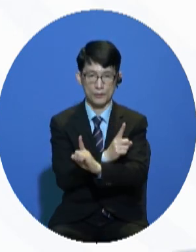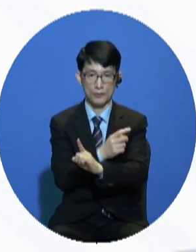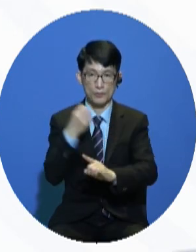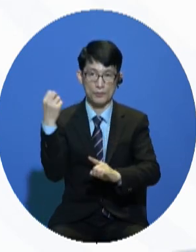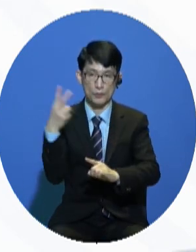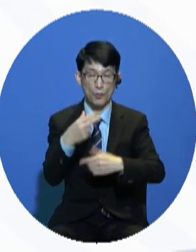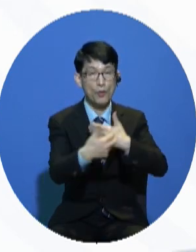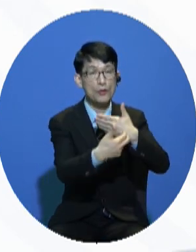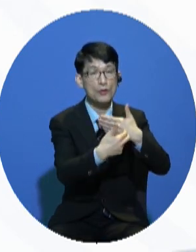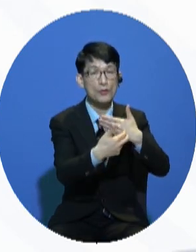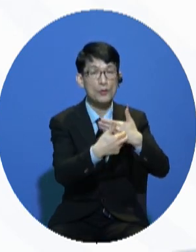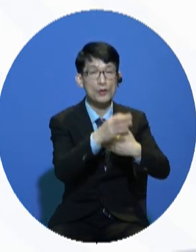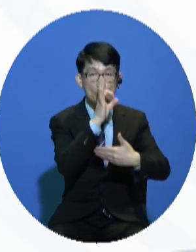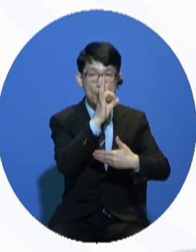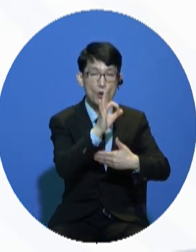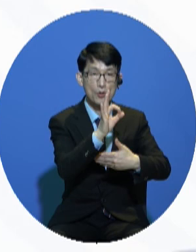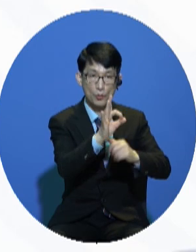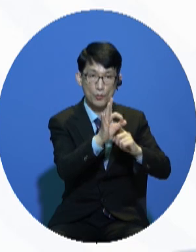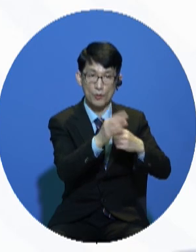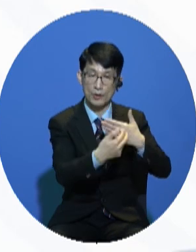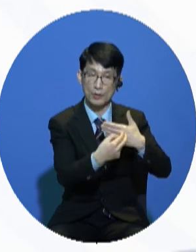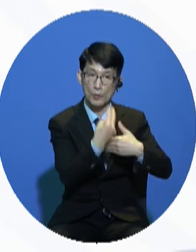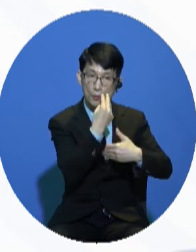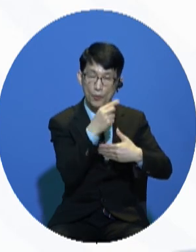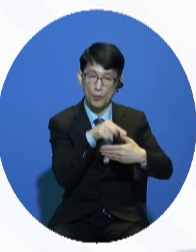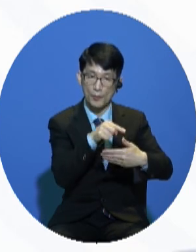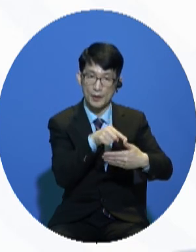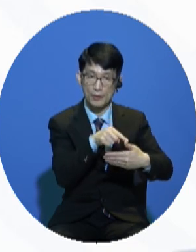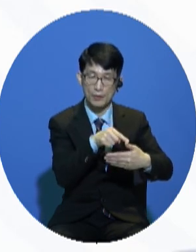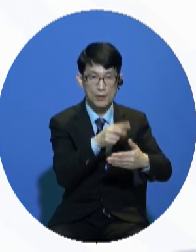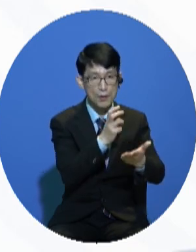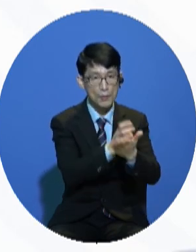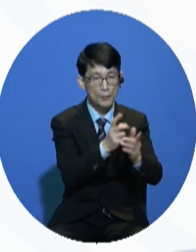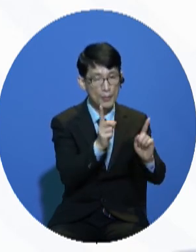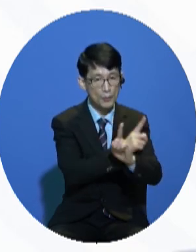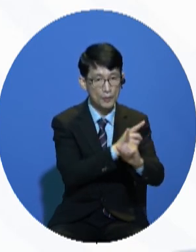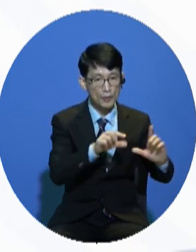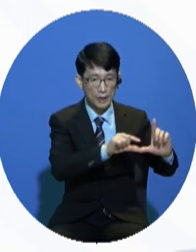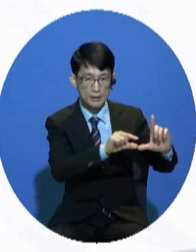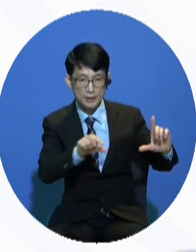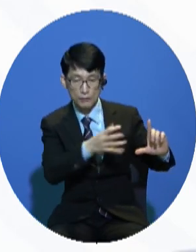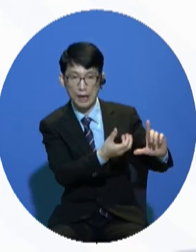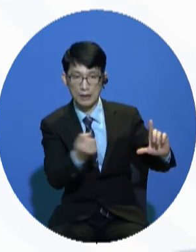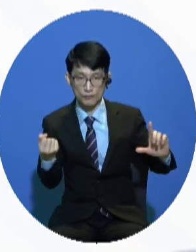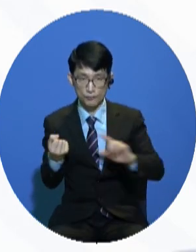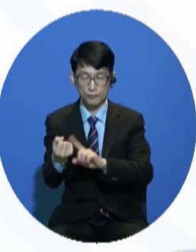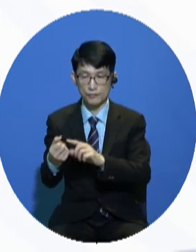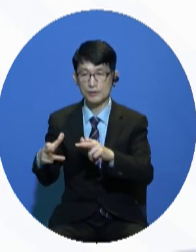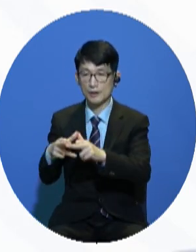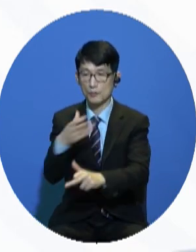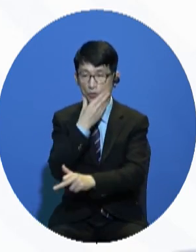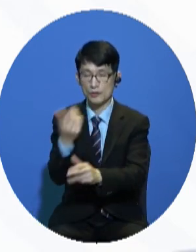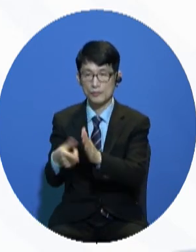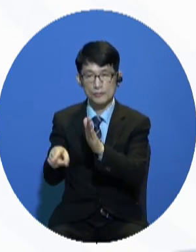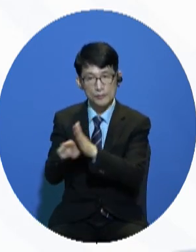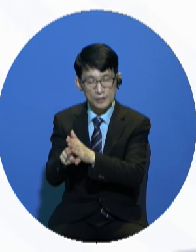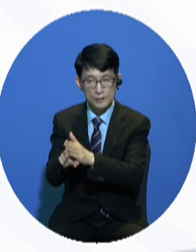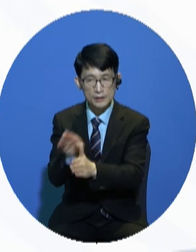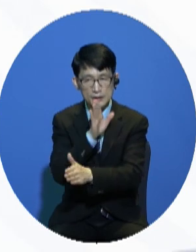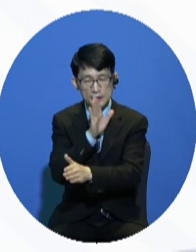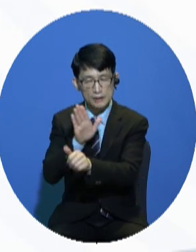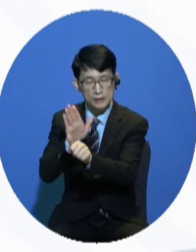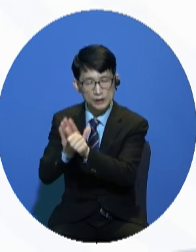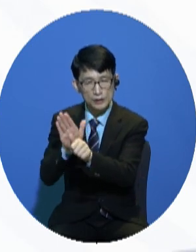국민건강보험의 장애보험료를 신설하는 형태로 해서 국민건강보험법을 개정하거나 이런 방법을 통해서 장애인 복지를 위한 실질적인